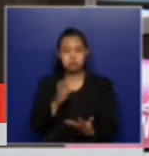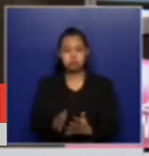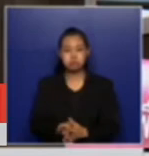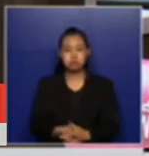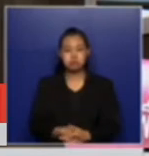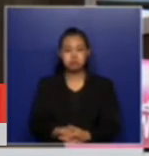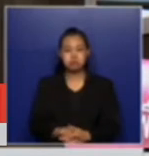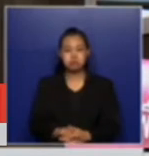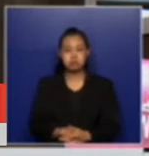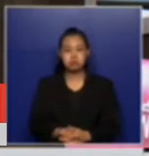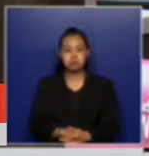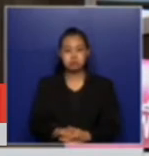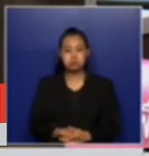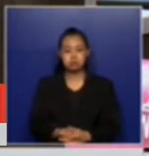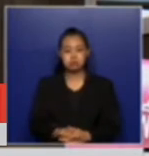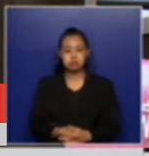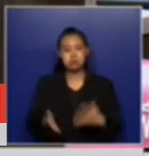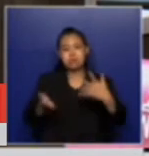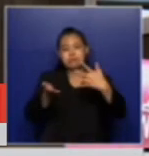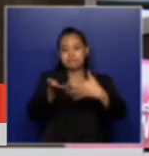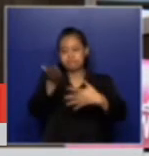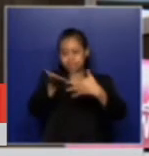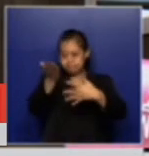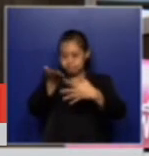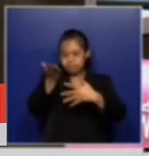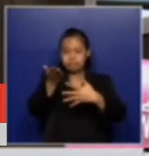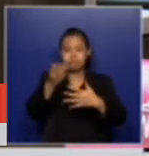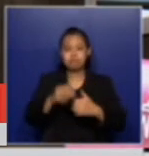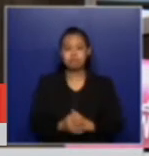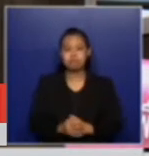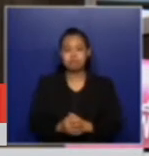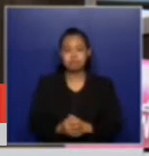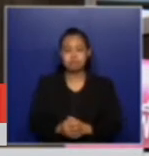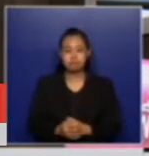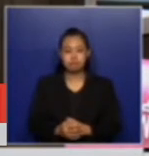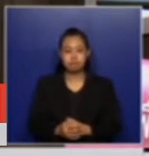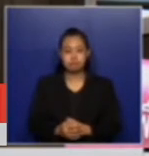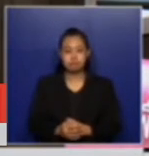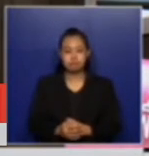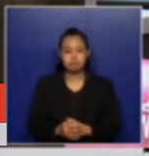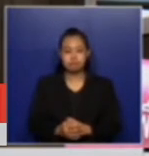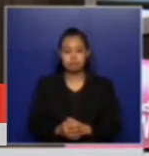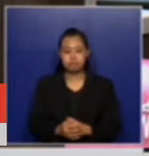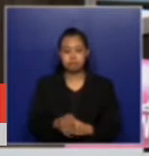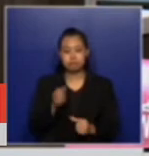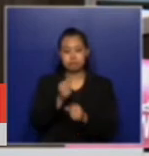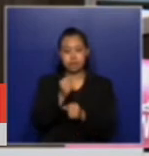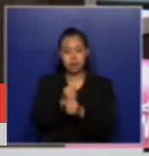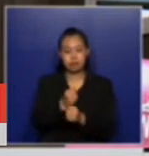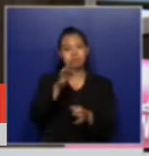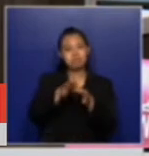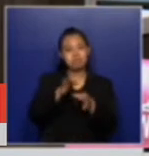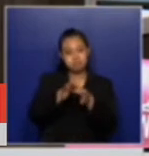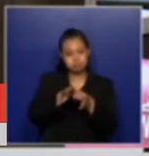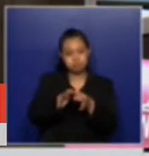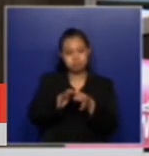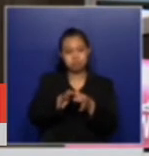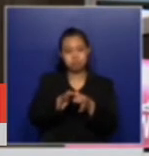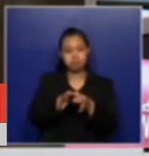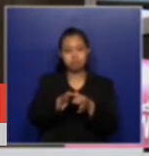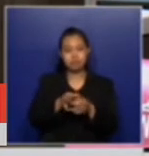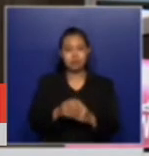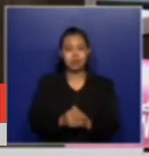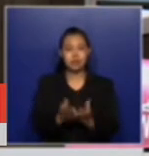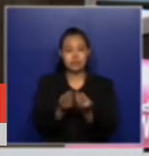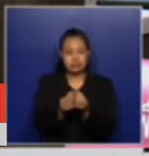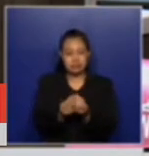เรียกว่าผู้ประกอบการด้านบนกันละกันนั่นก็คือผู้ประกอบการในเรื่องของการธนาคารอสังหาริมทรัพ